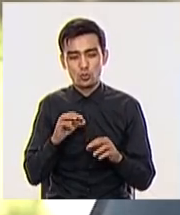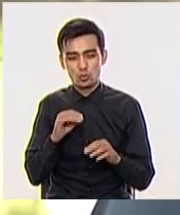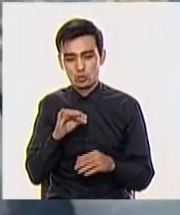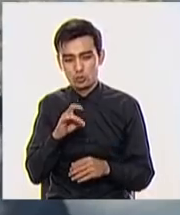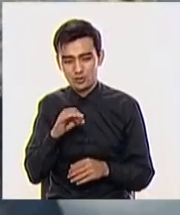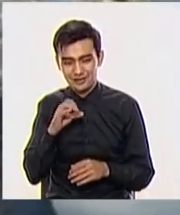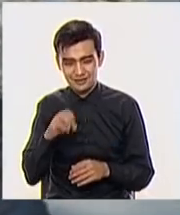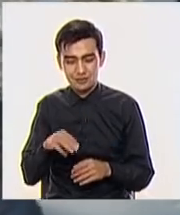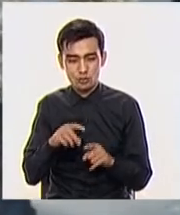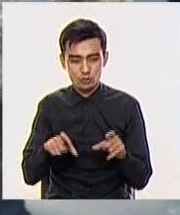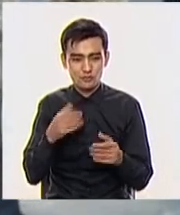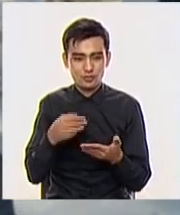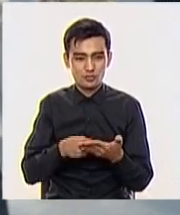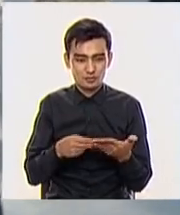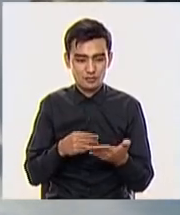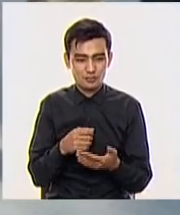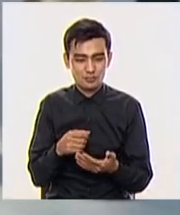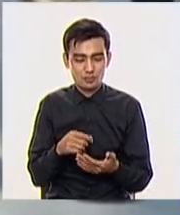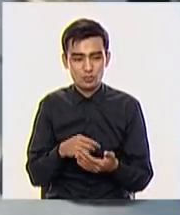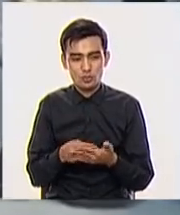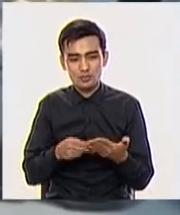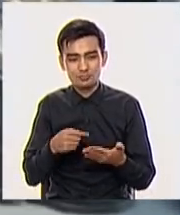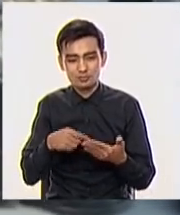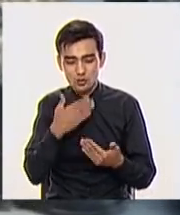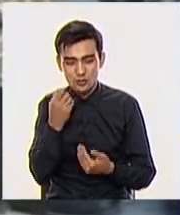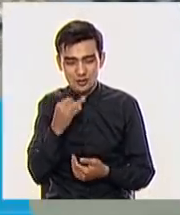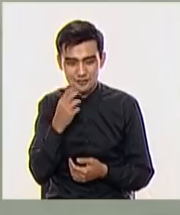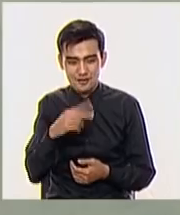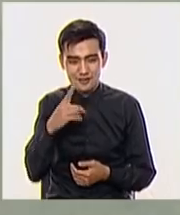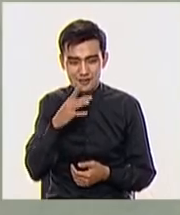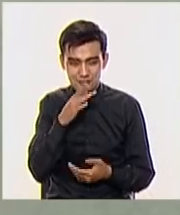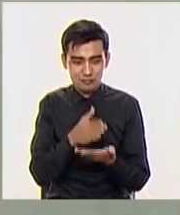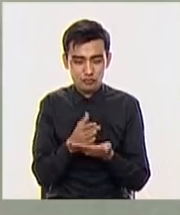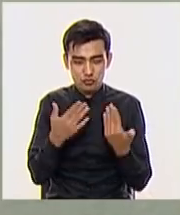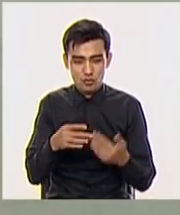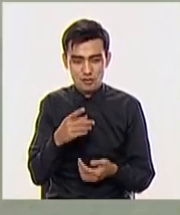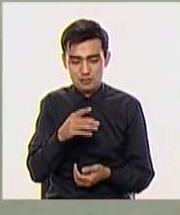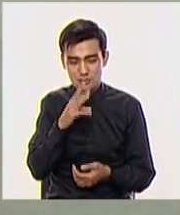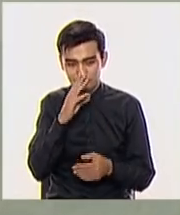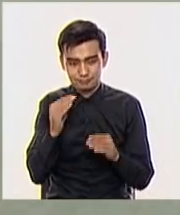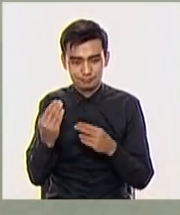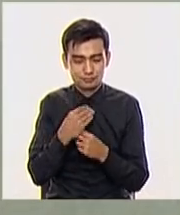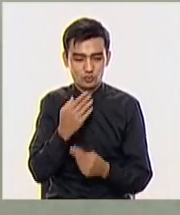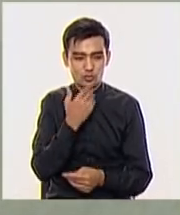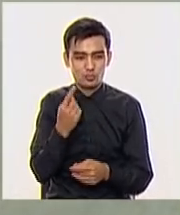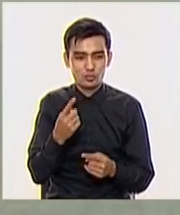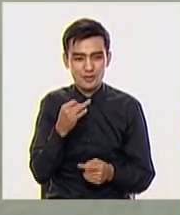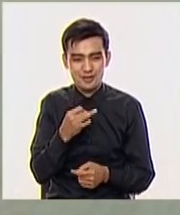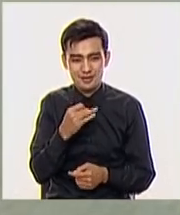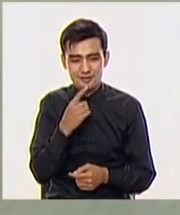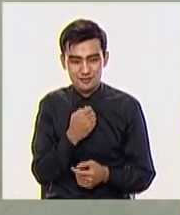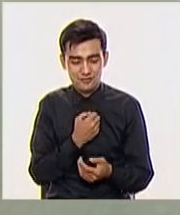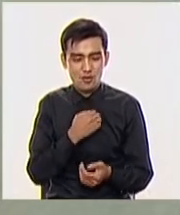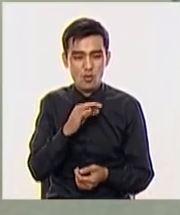жок. Абдрахмановтун эмгек өтүлү 21 жылдан асса да бир тийин өтөмакы берилмепти. Сапастагы подполковниктен бөлөк бир топ